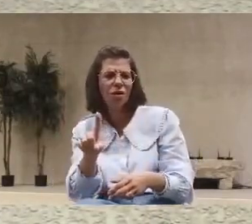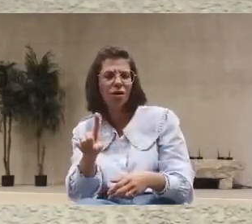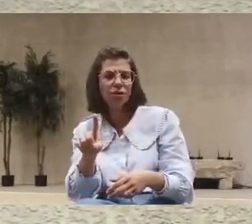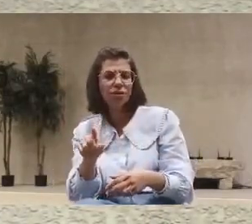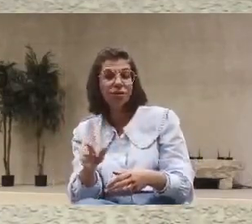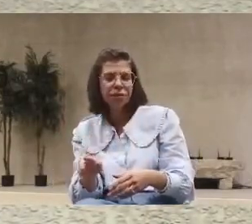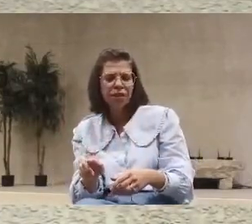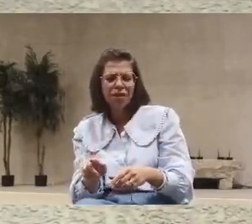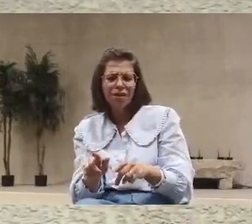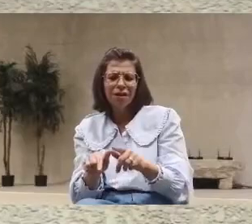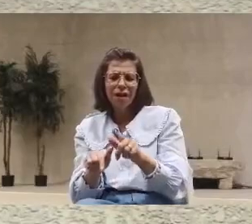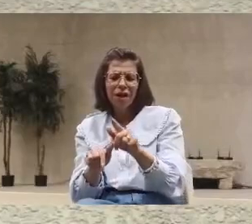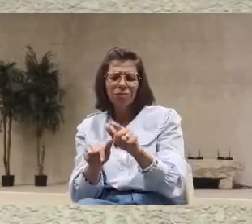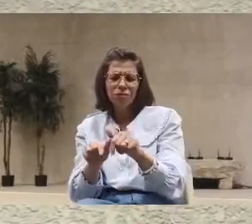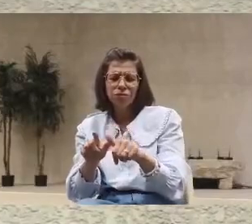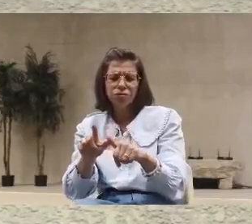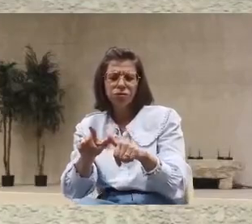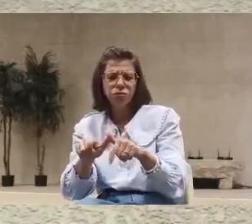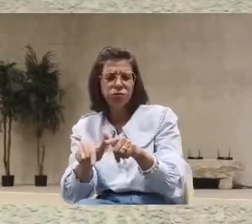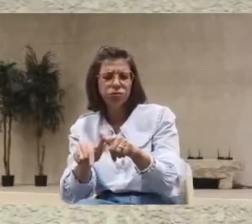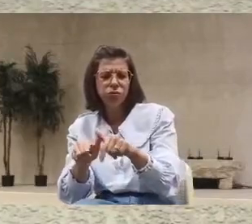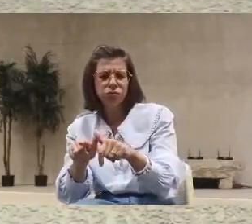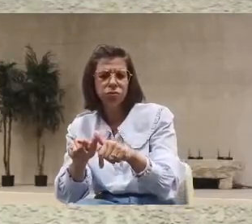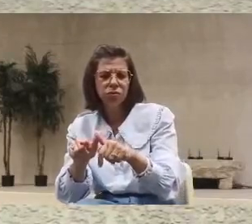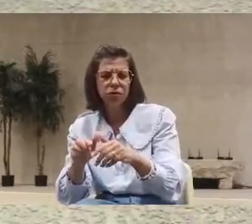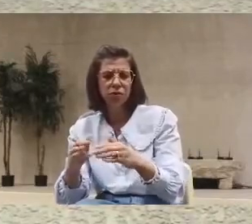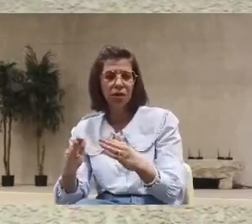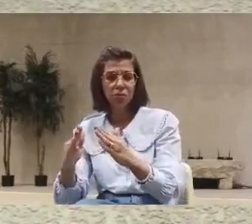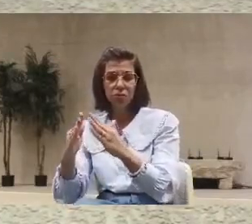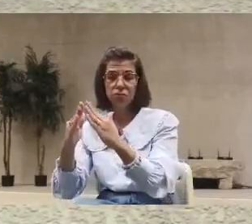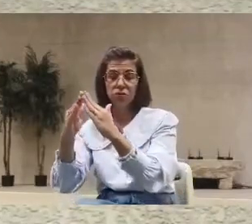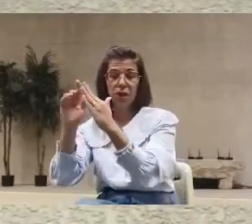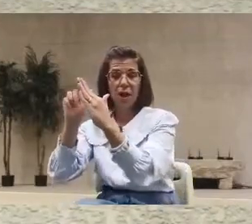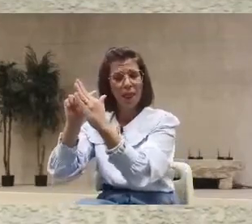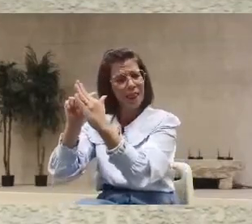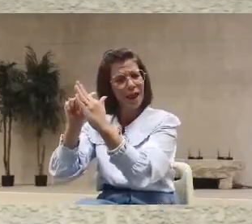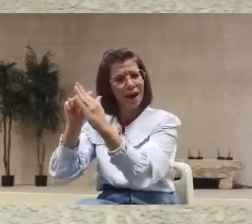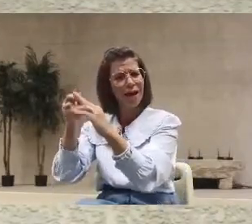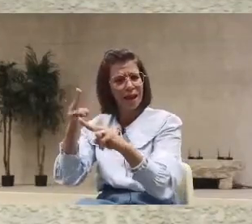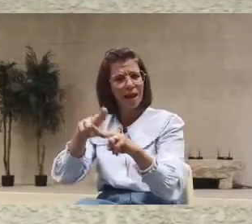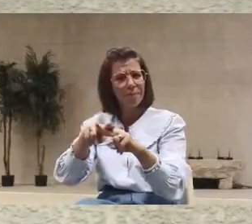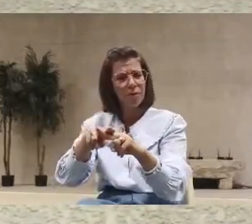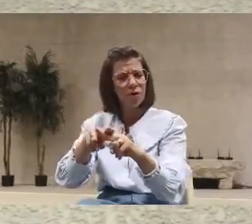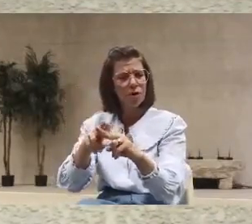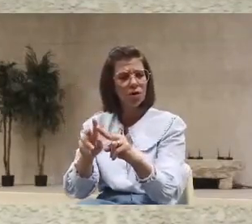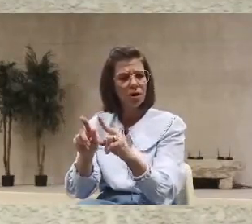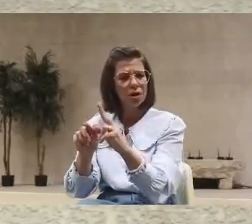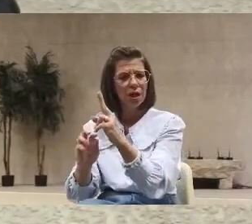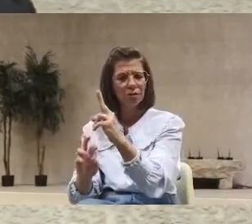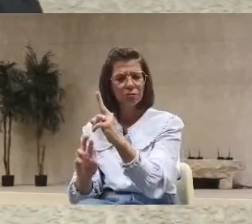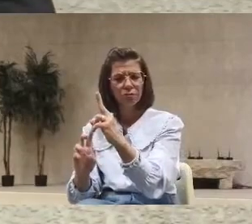pensée qui s'est imposée à elle et elle a dit mais mais en fait